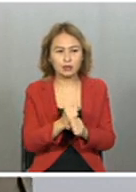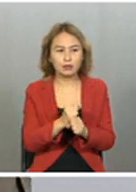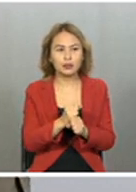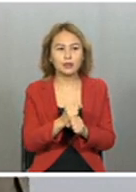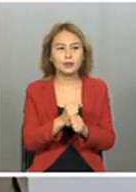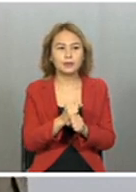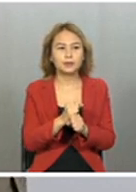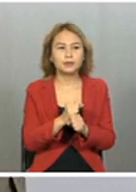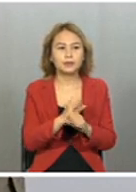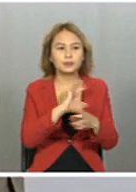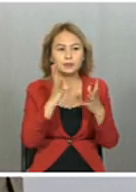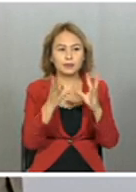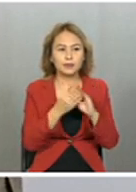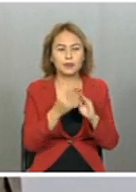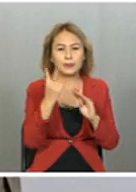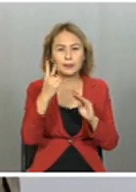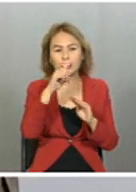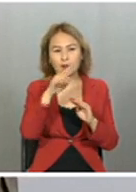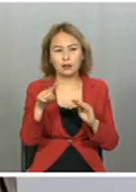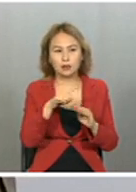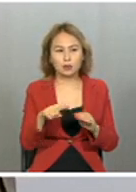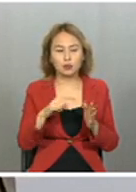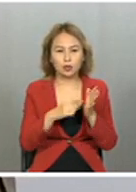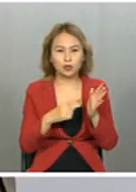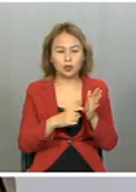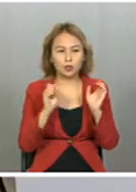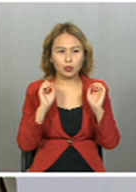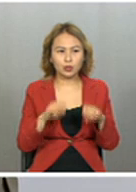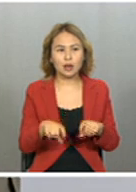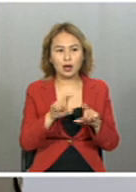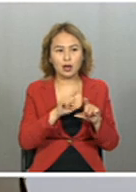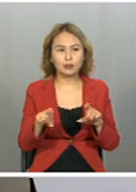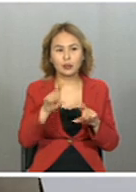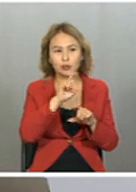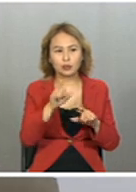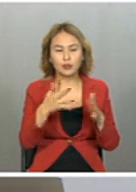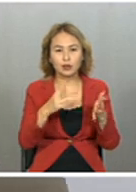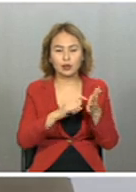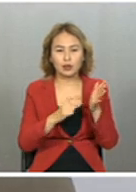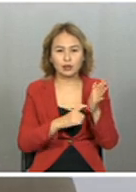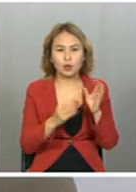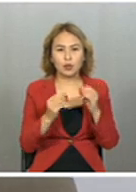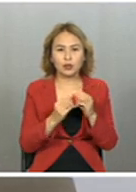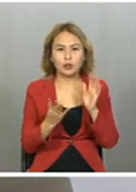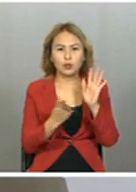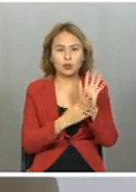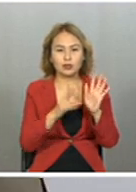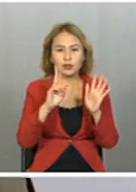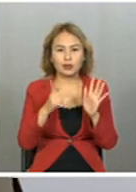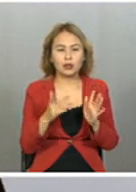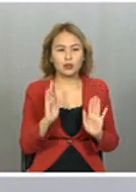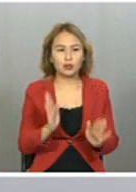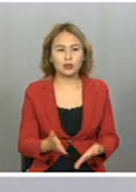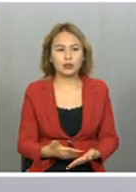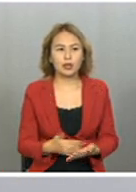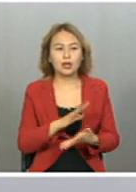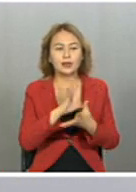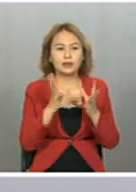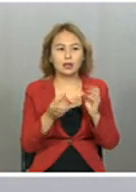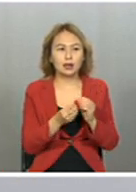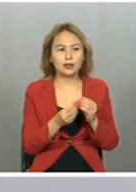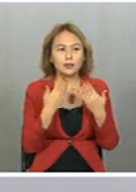Яғни 2-ге бөлге болады. Алымында бөлімінде 2-ге бөлсек, 10-нан 9 килограмм шығады. Яғни балар,